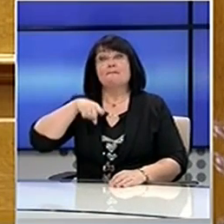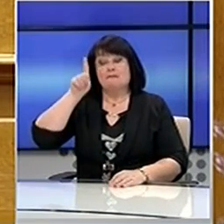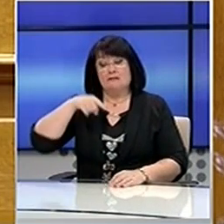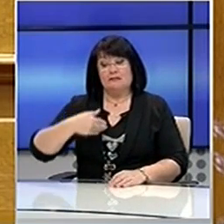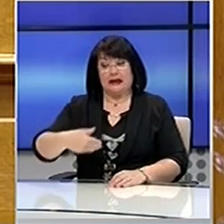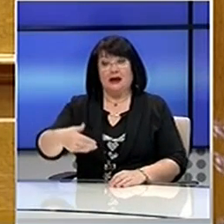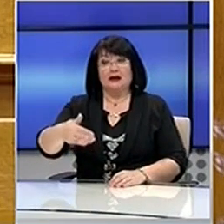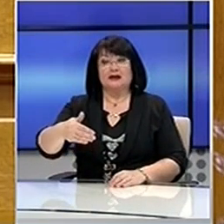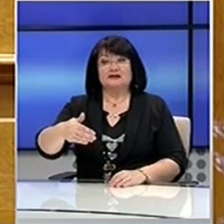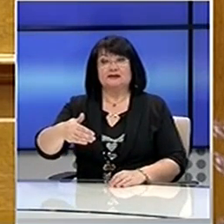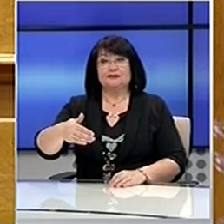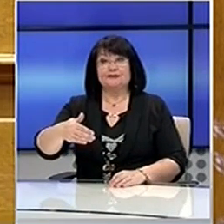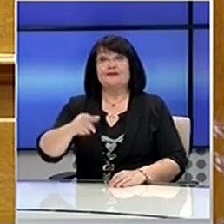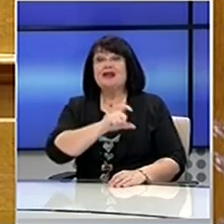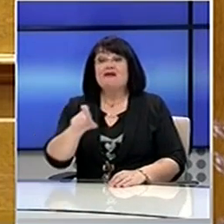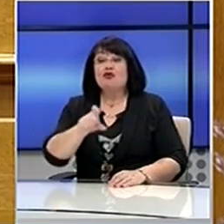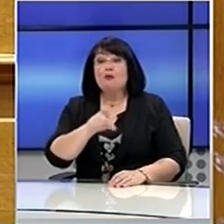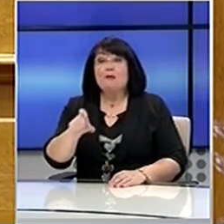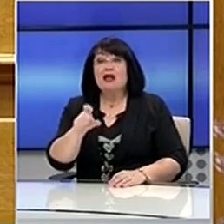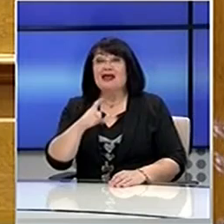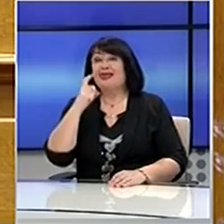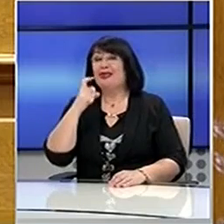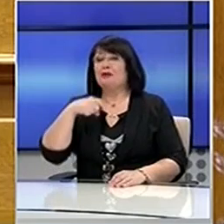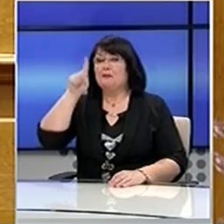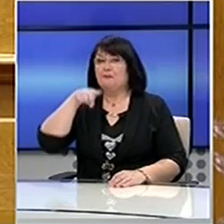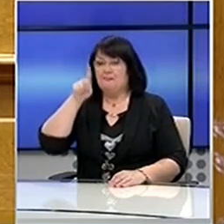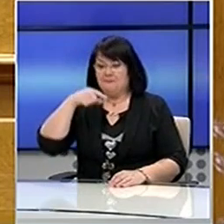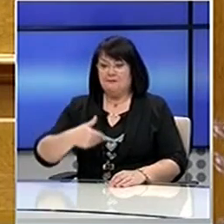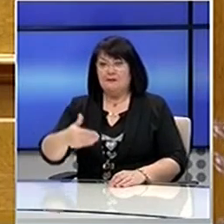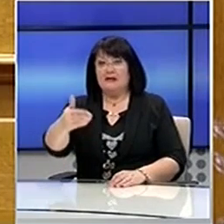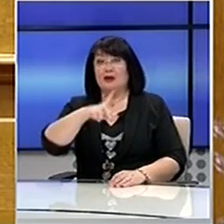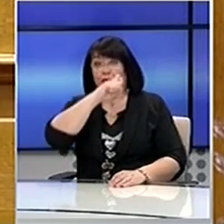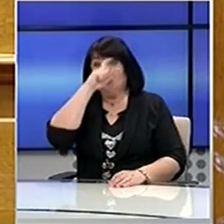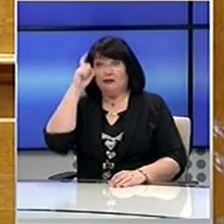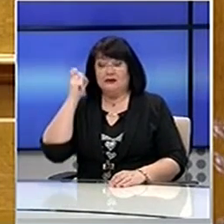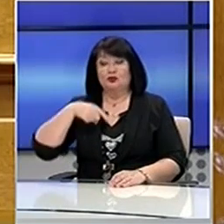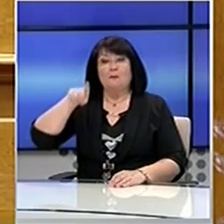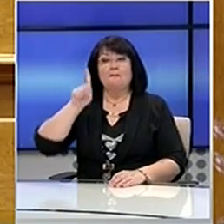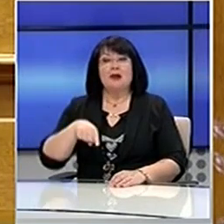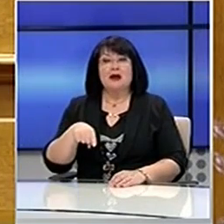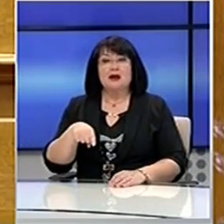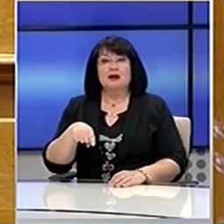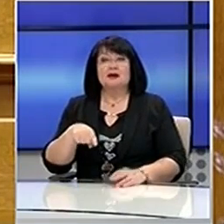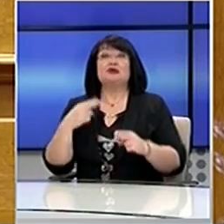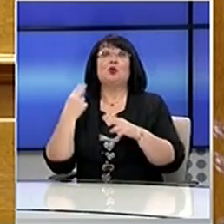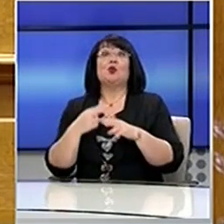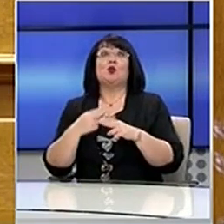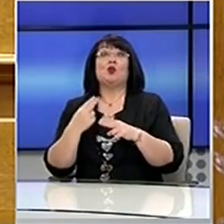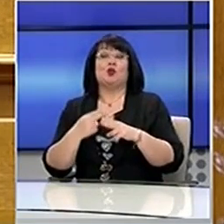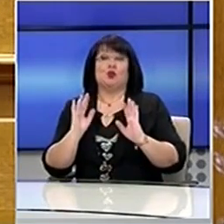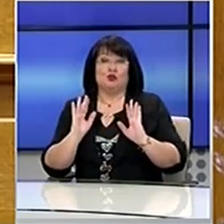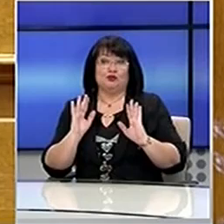μέρες, θα έλεγα η επόμενη εβδομάδα, οι επόμενες 10 μέρες, θα είναι μέρες δύσκολες, μέρες εξαιρετικά